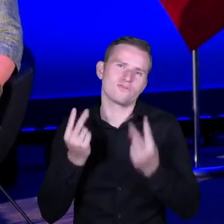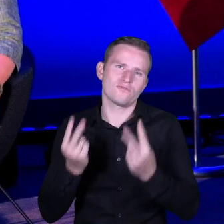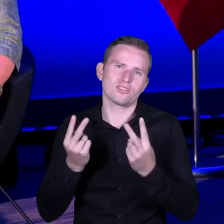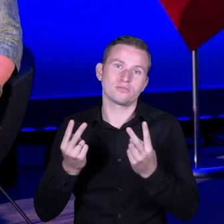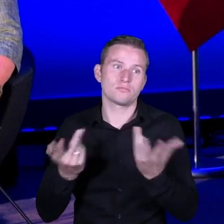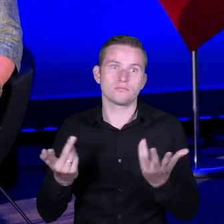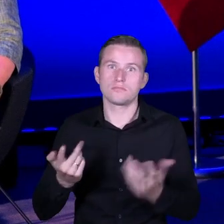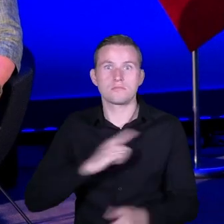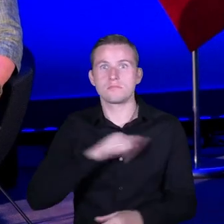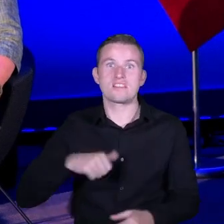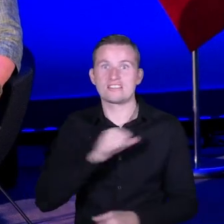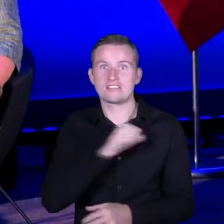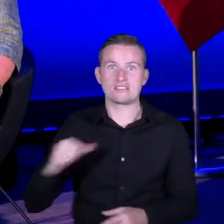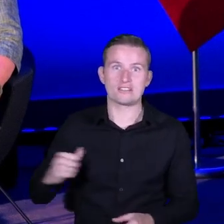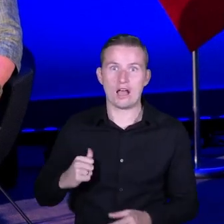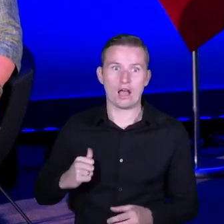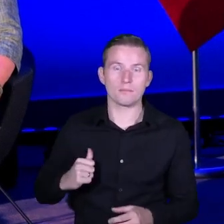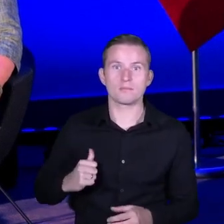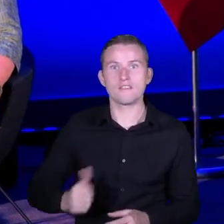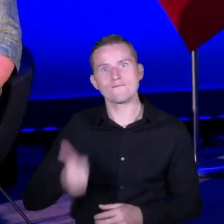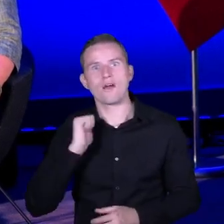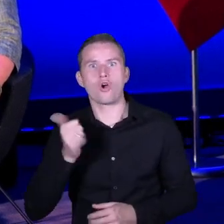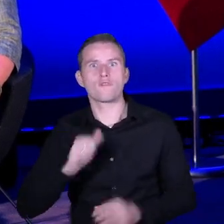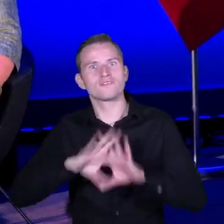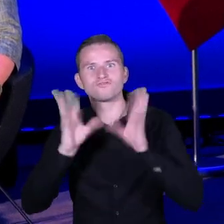stanie pozyskać takiej głębokiej ekspertyzy.